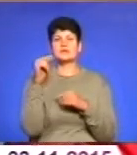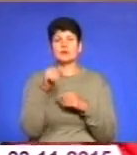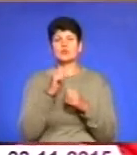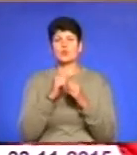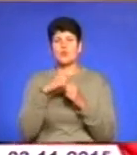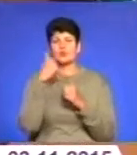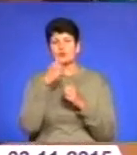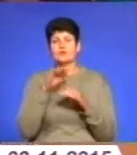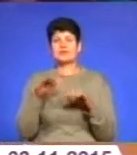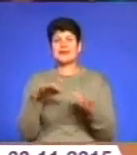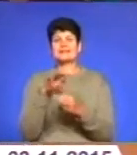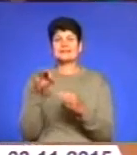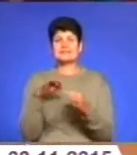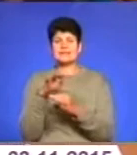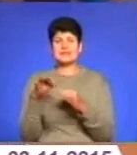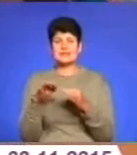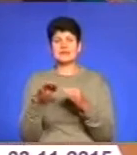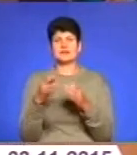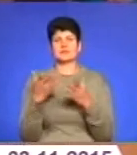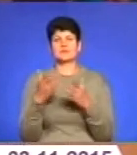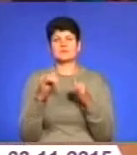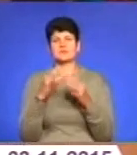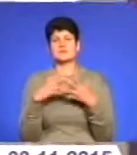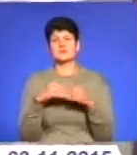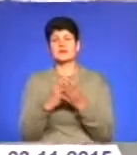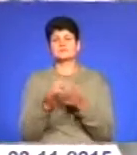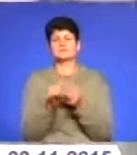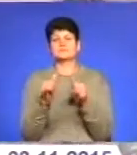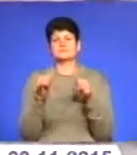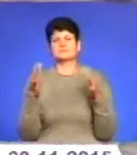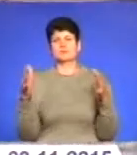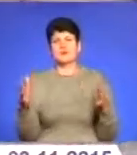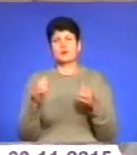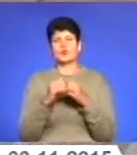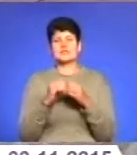року дітей-сиріт та дітей з неблагополучних сімей стає більше. Майже